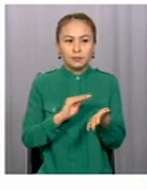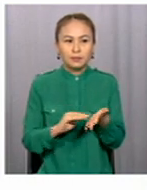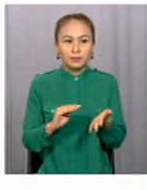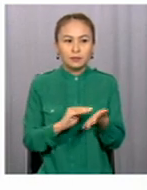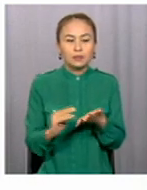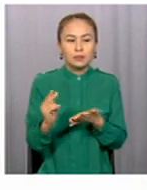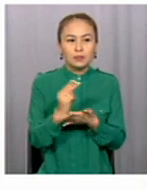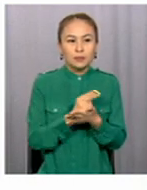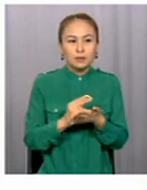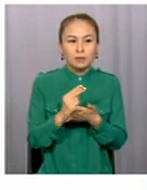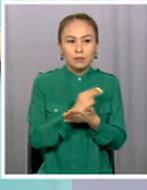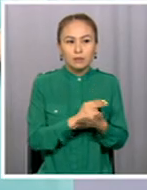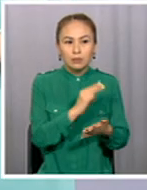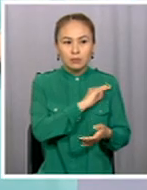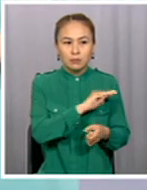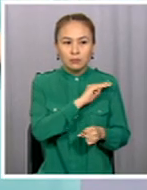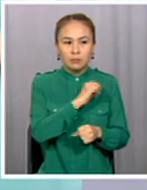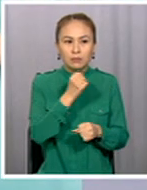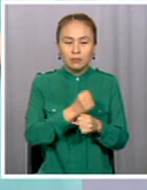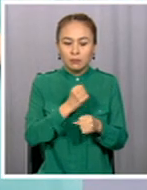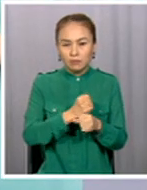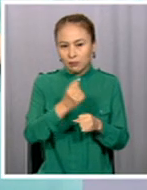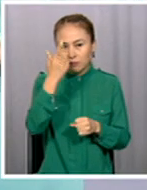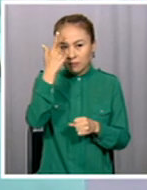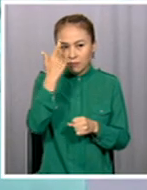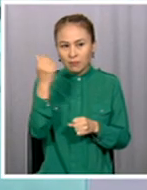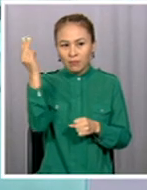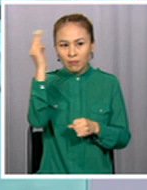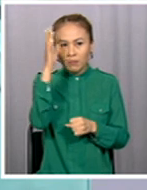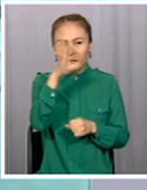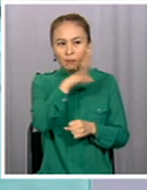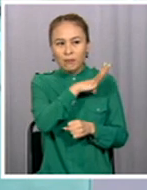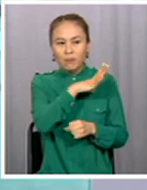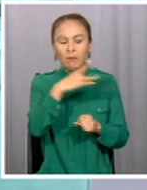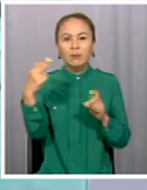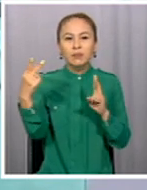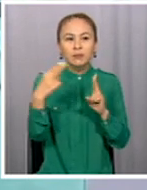қоюды суреттермен жұмыс жасауды үйренген болатынбыз.